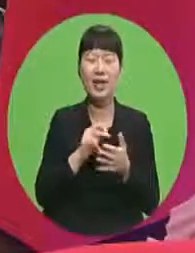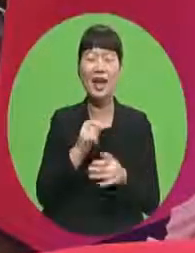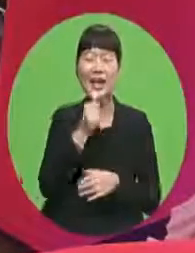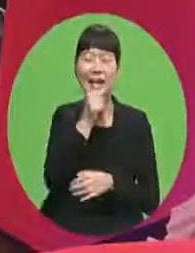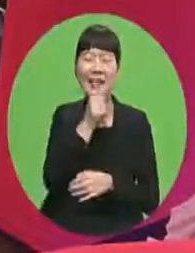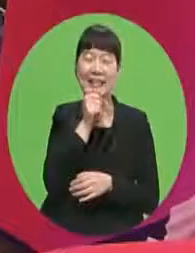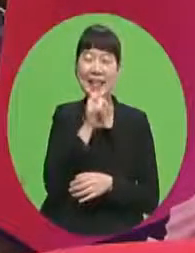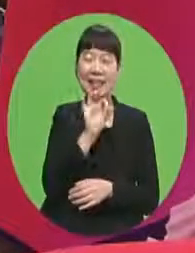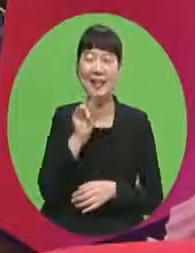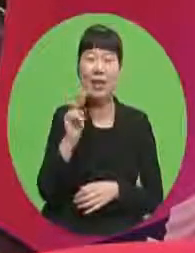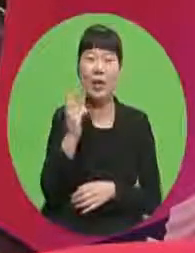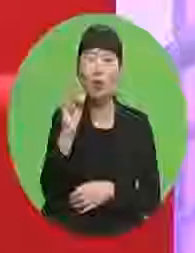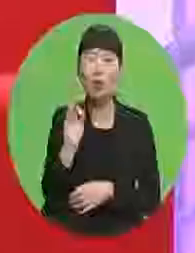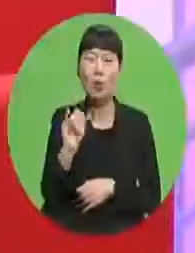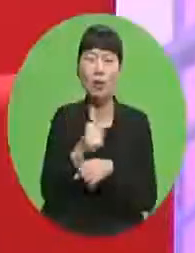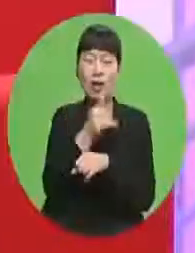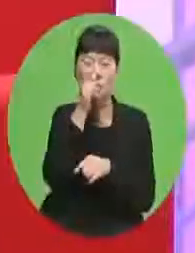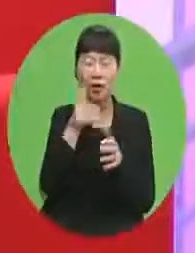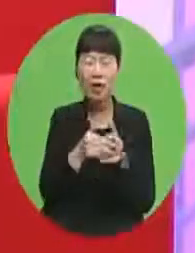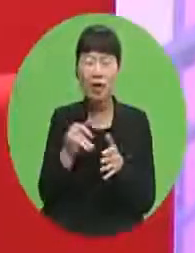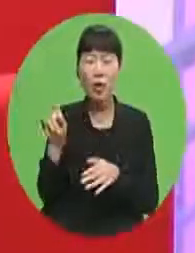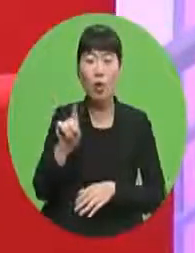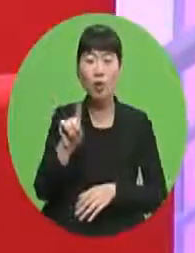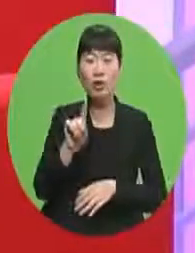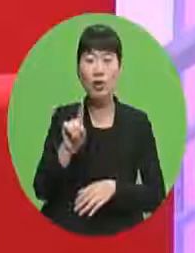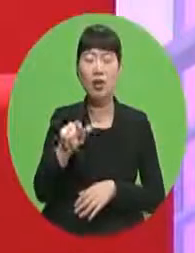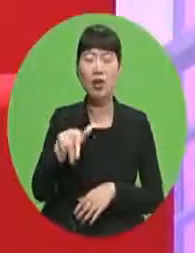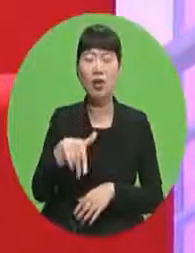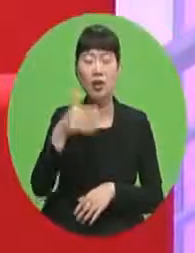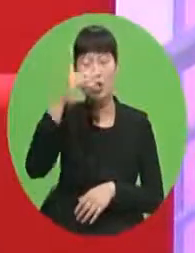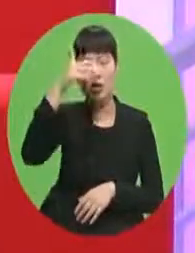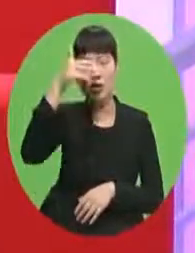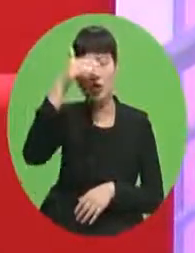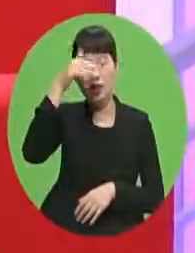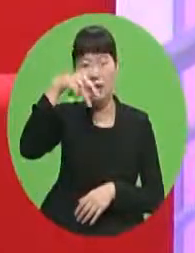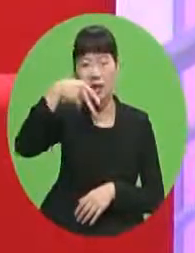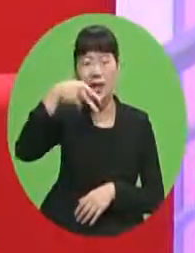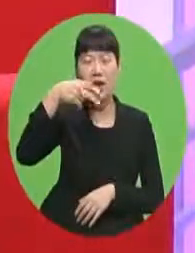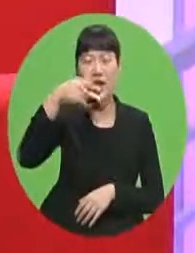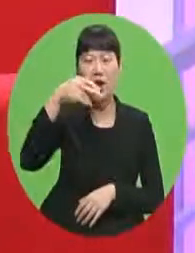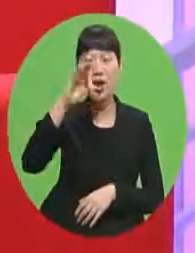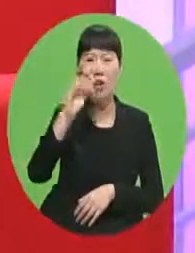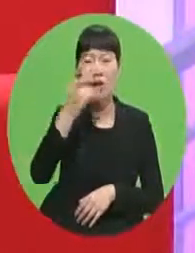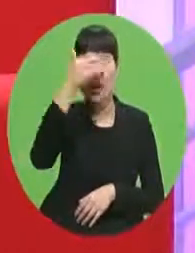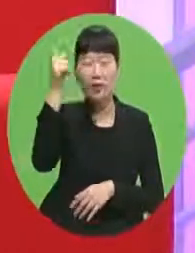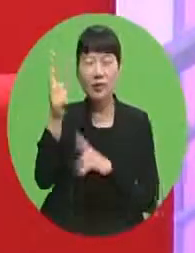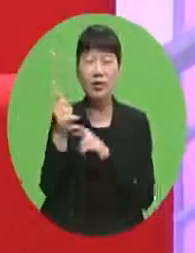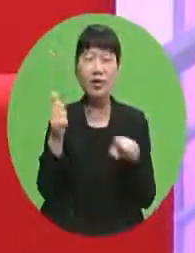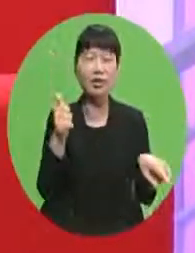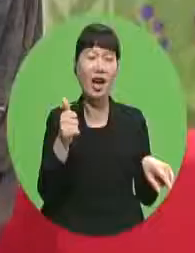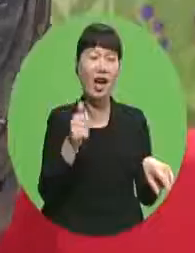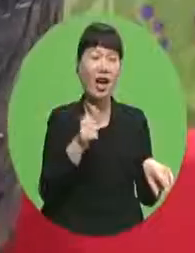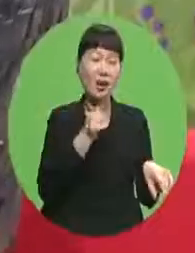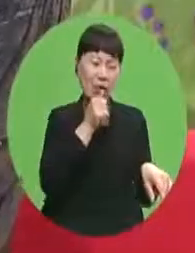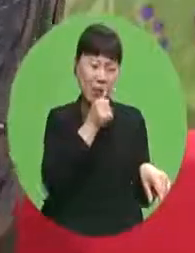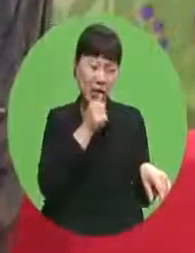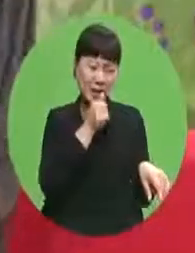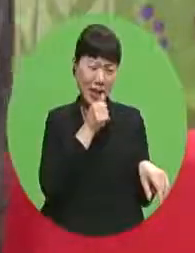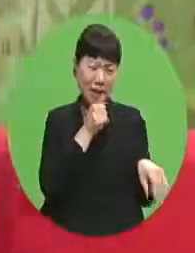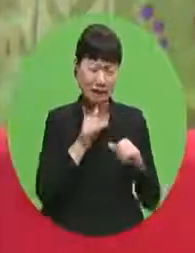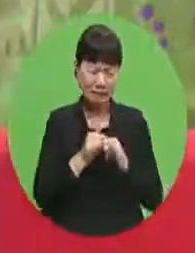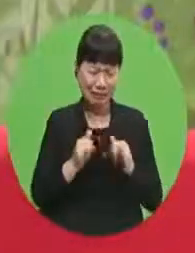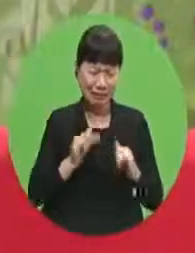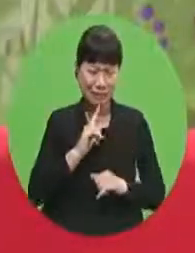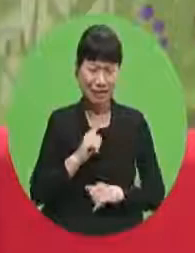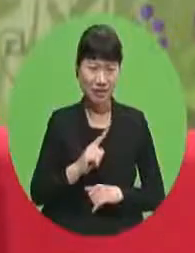막 이러고 다닌다고요. 네네. 그러면 어떤 이제 조부모님들은 야, 네가 고양이냐 사람이지 뭐 이래요. 그거 안